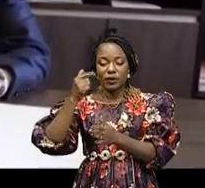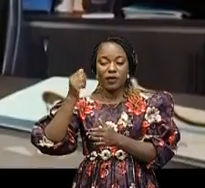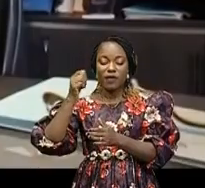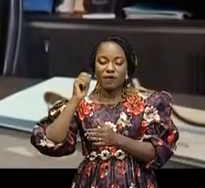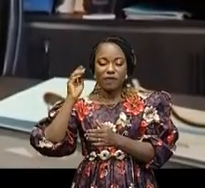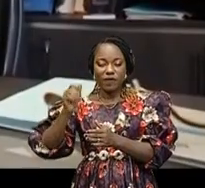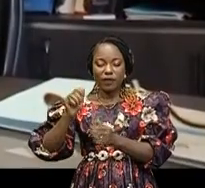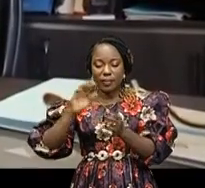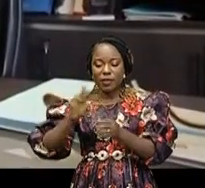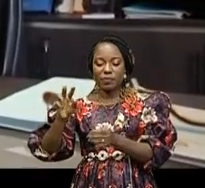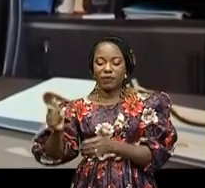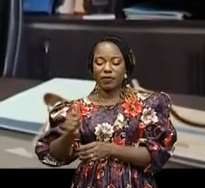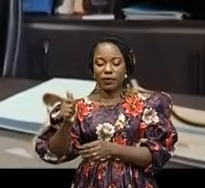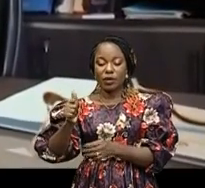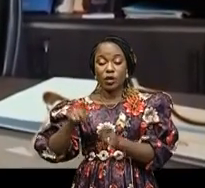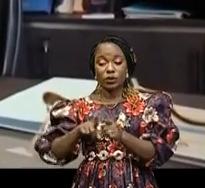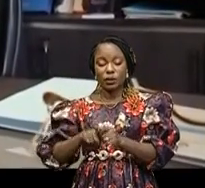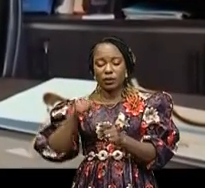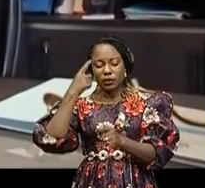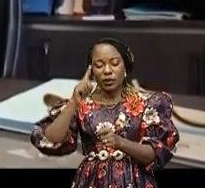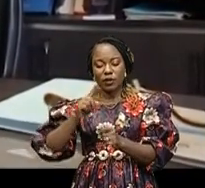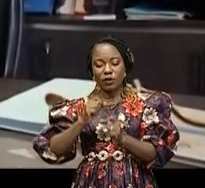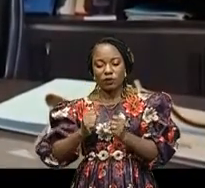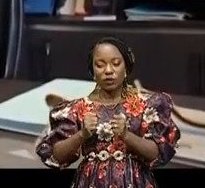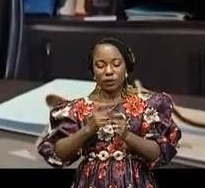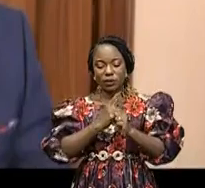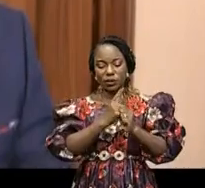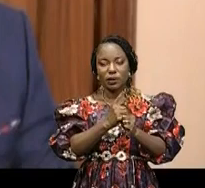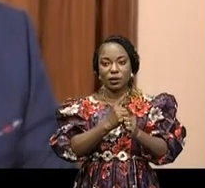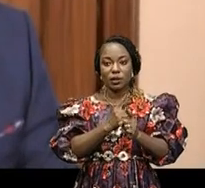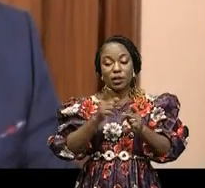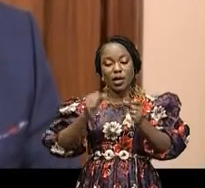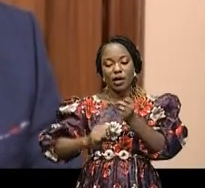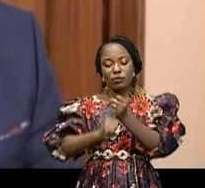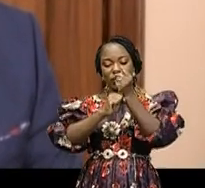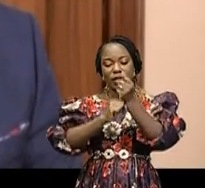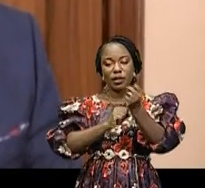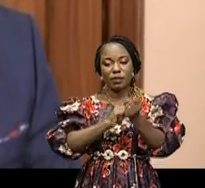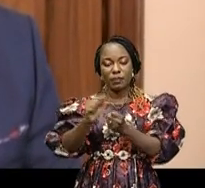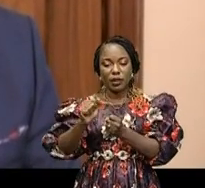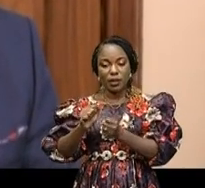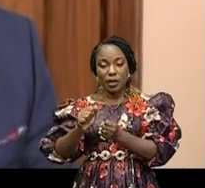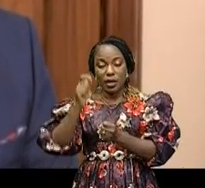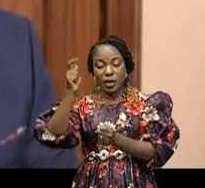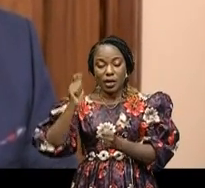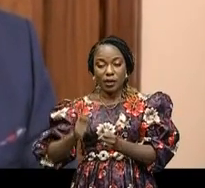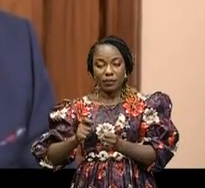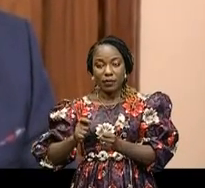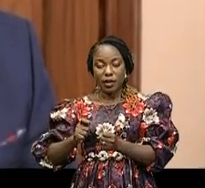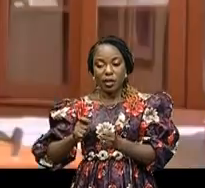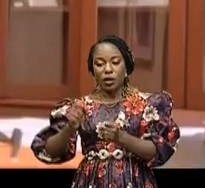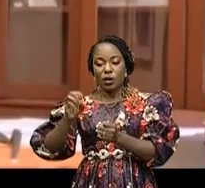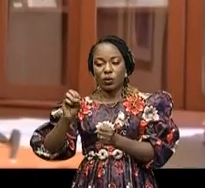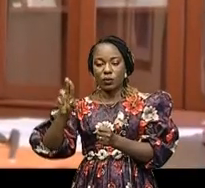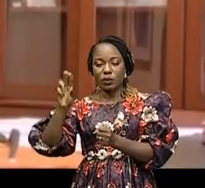Cette prorogation permettra à nos forces de défense et de sécurité, appuyées par l'armée ougandaise, de consolider les acquis